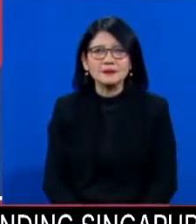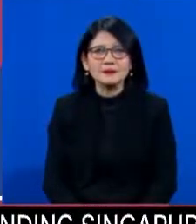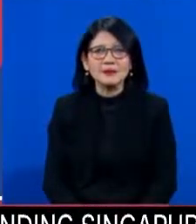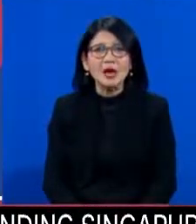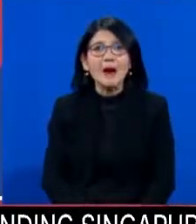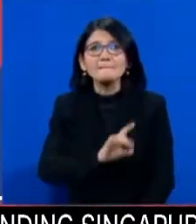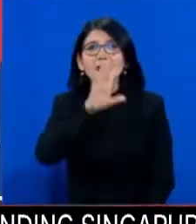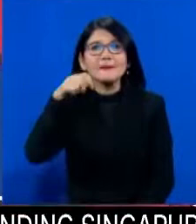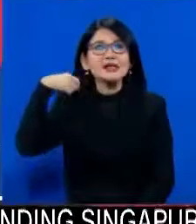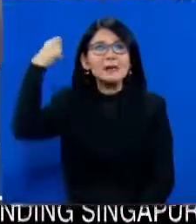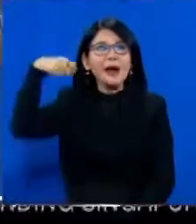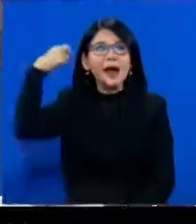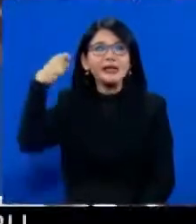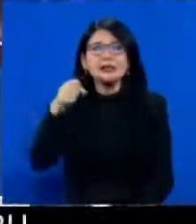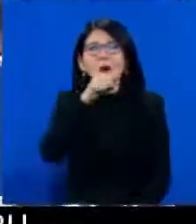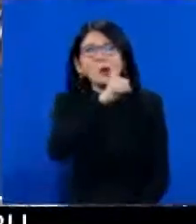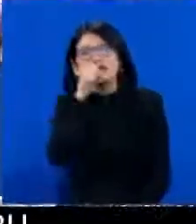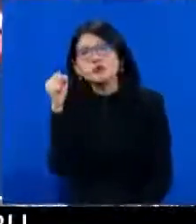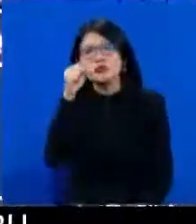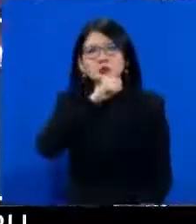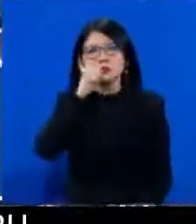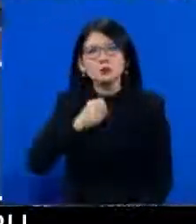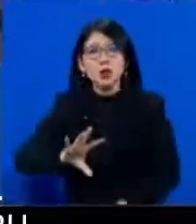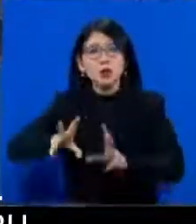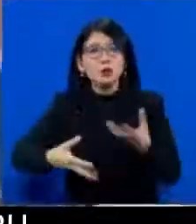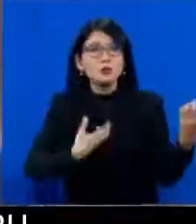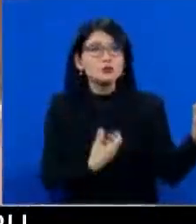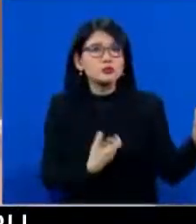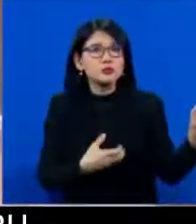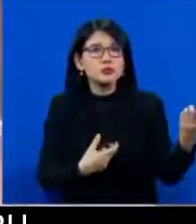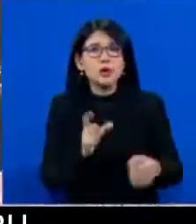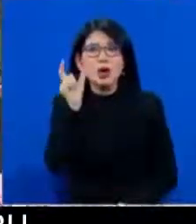Sederet artis, penyanyi hingga band ternama mengisi acara diantaranya Ungu,